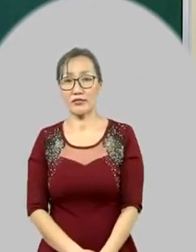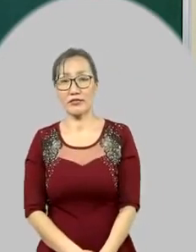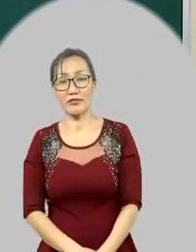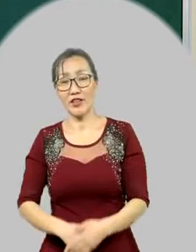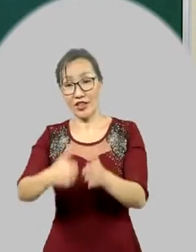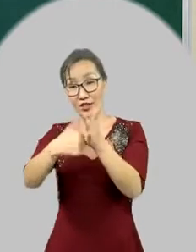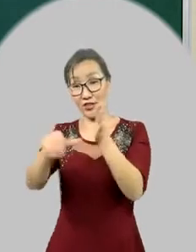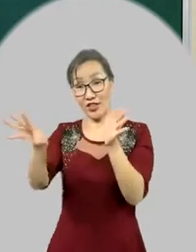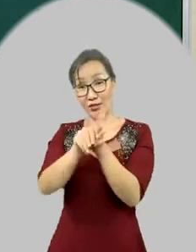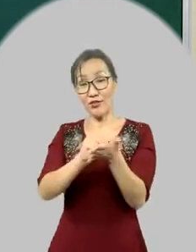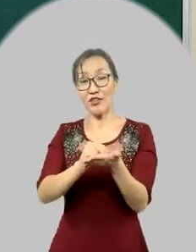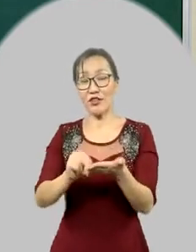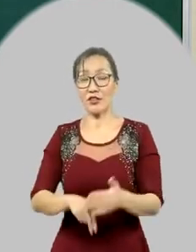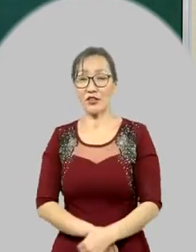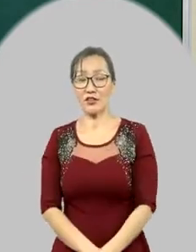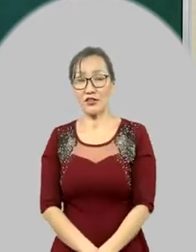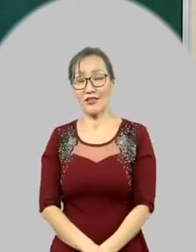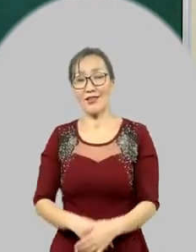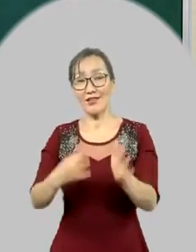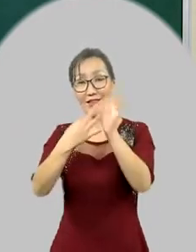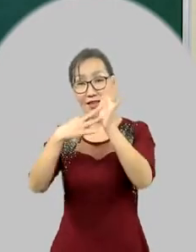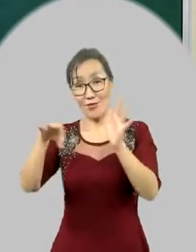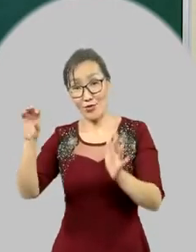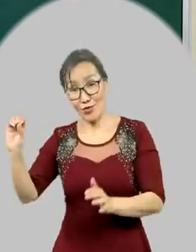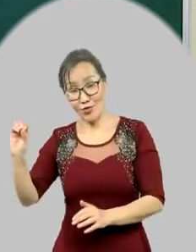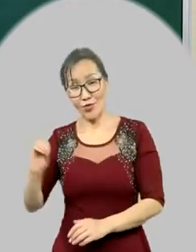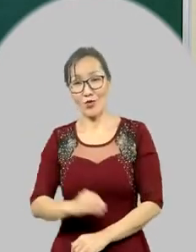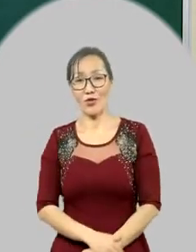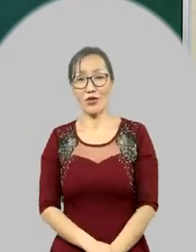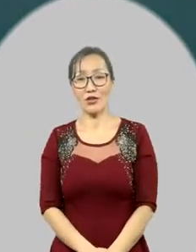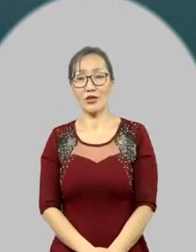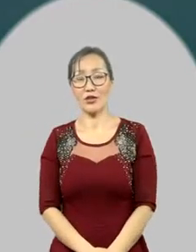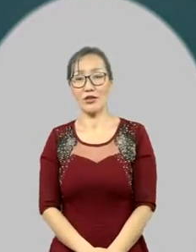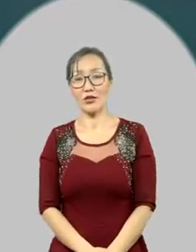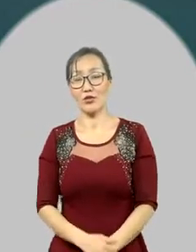За бүгдээрээ дэвтэртээ бичээрэй. 800